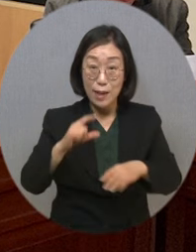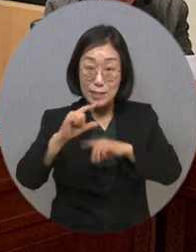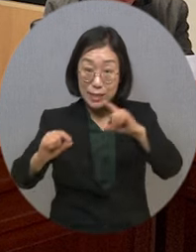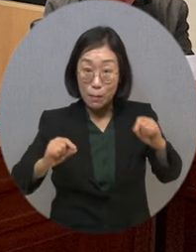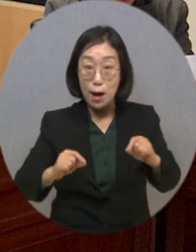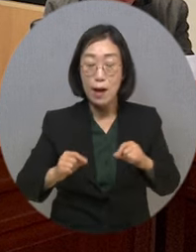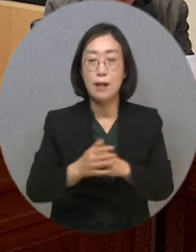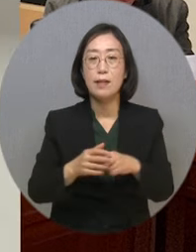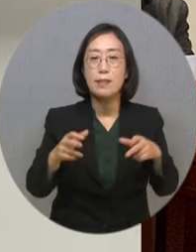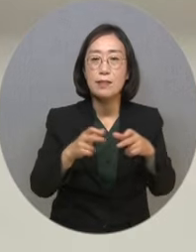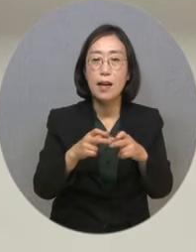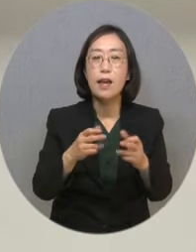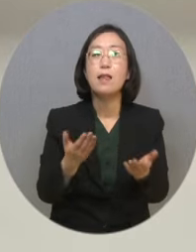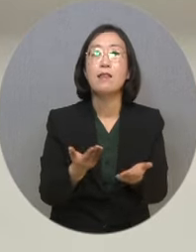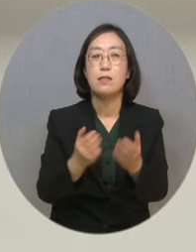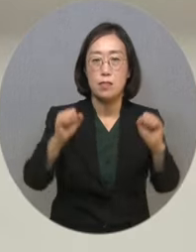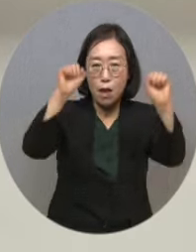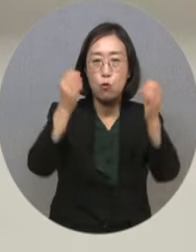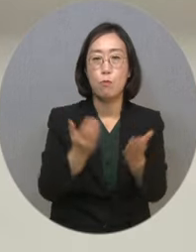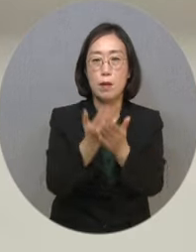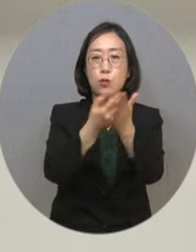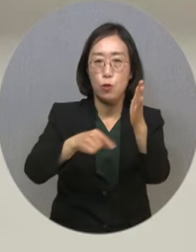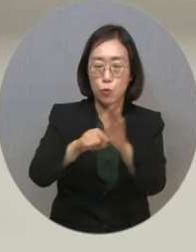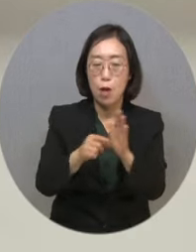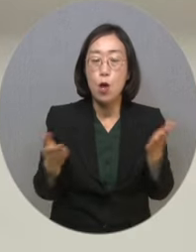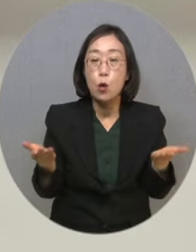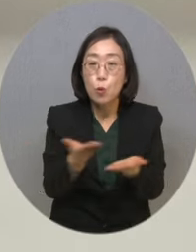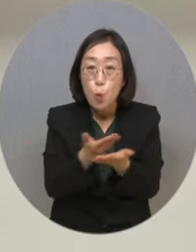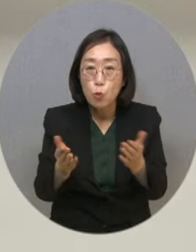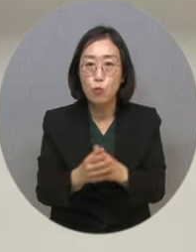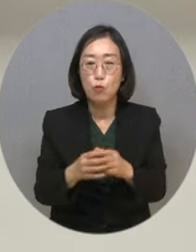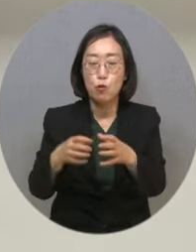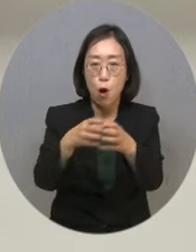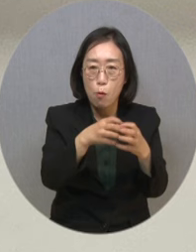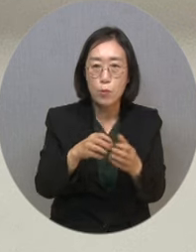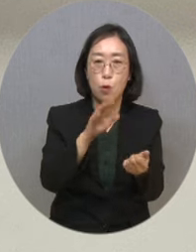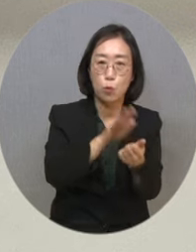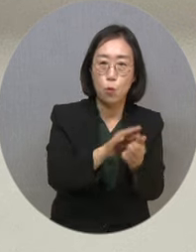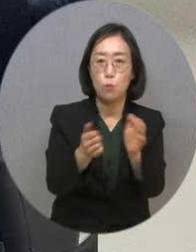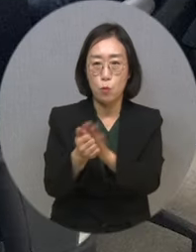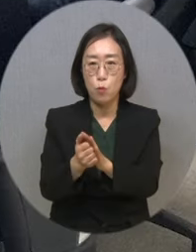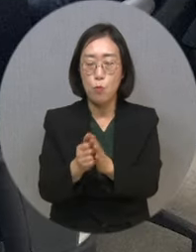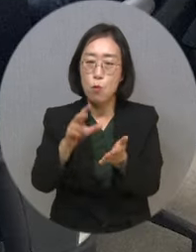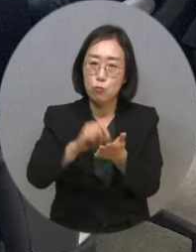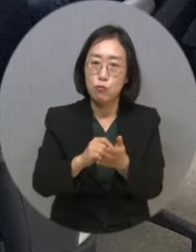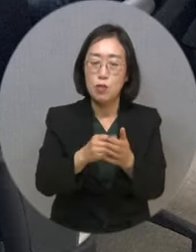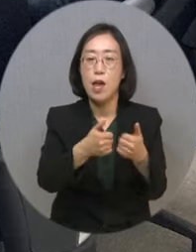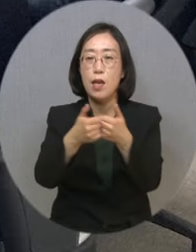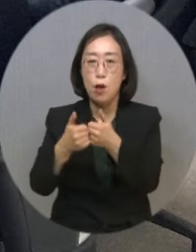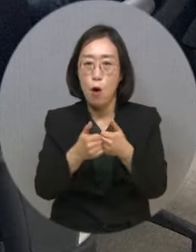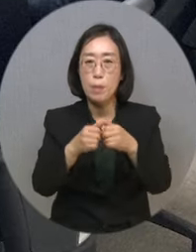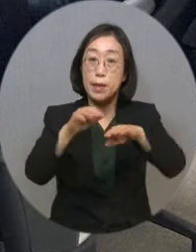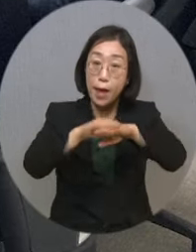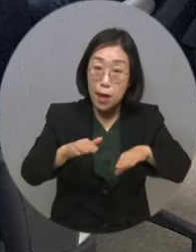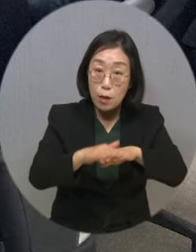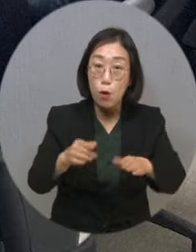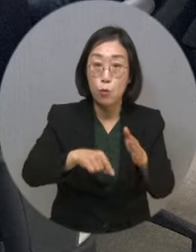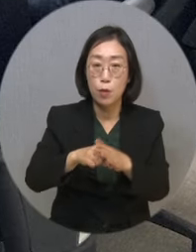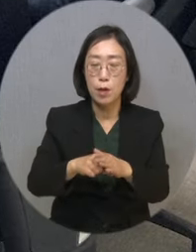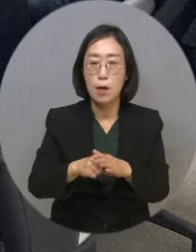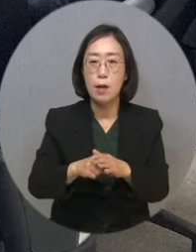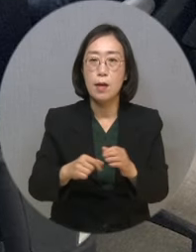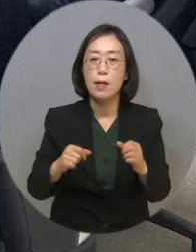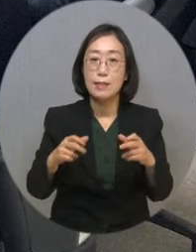실무자 모임으로 시군구 상호 교류와 협력 증진, 공동문제 협의 등 지방장애인 체육회